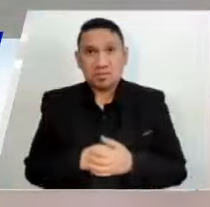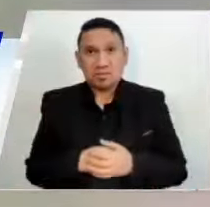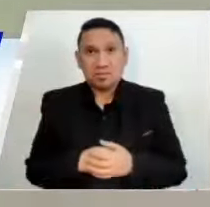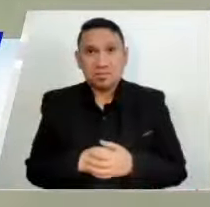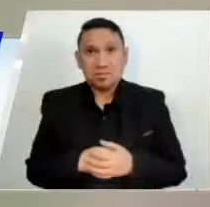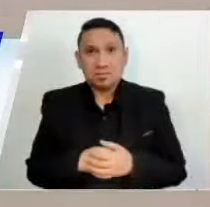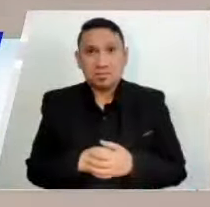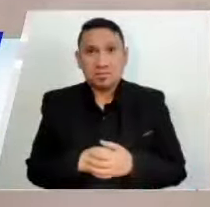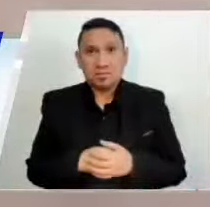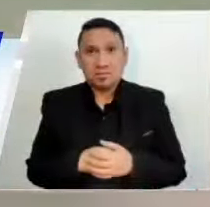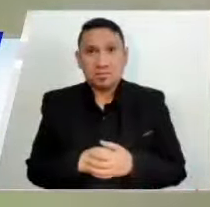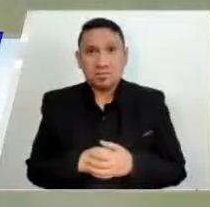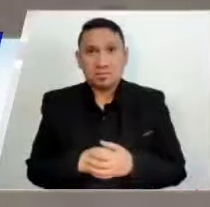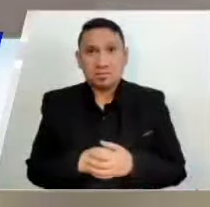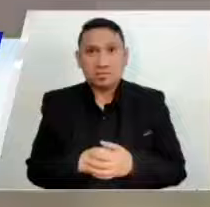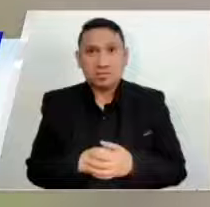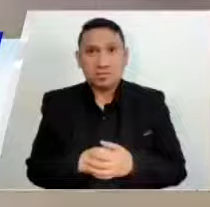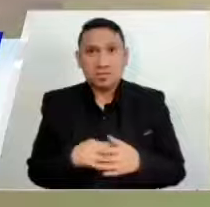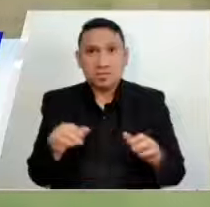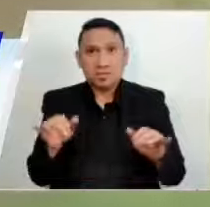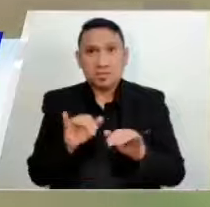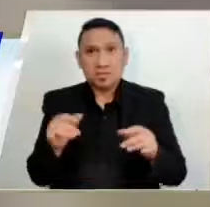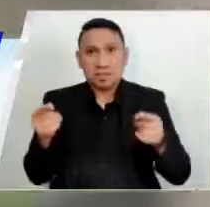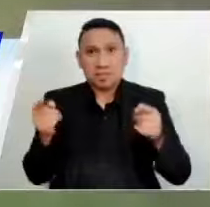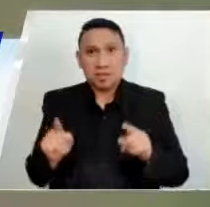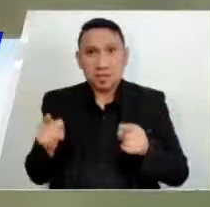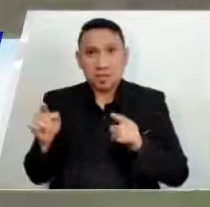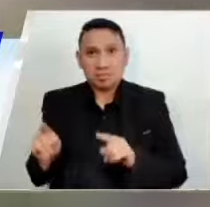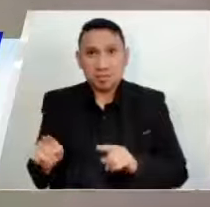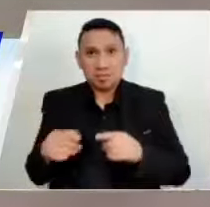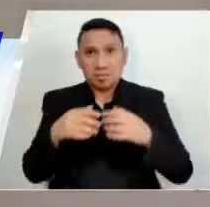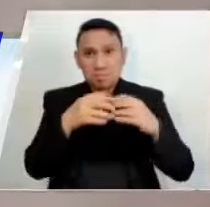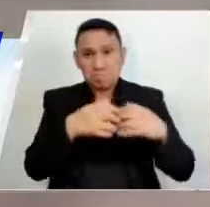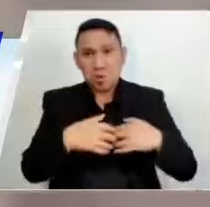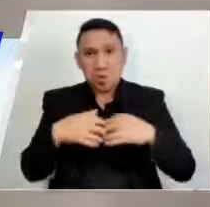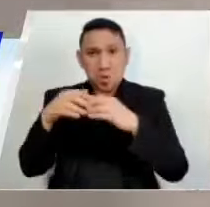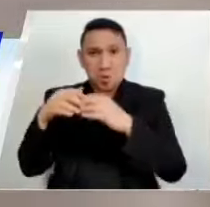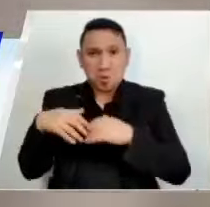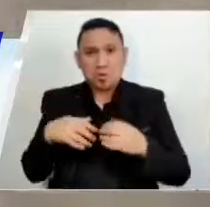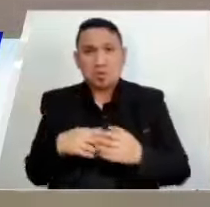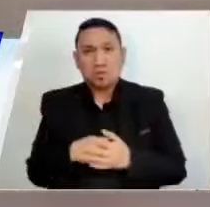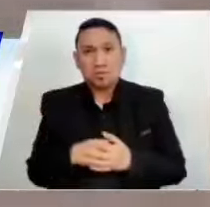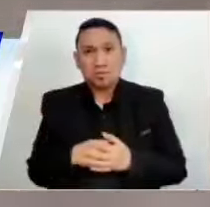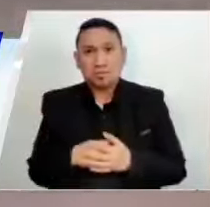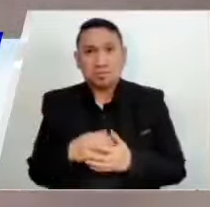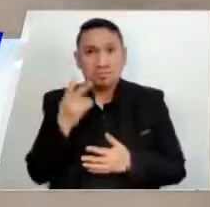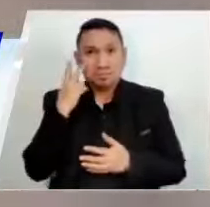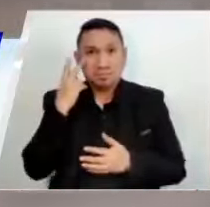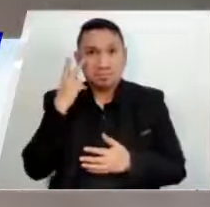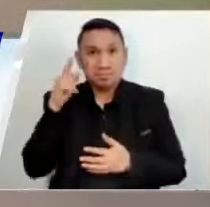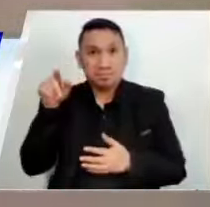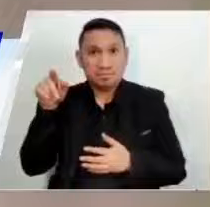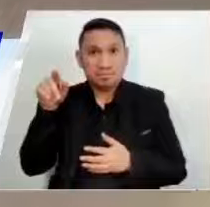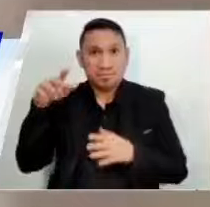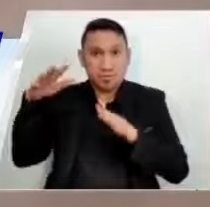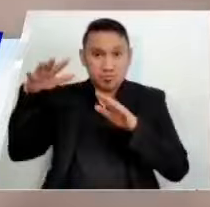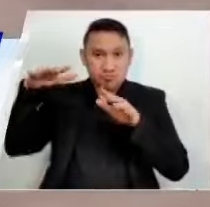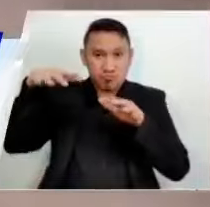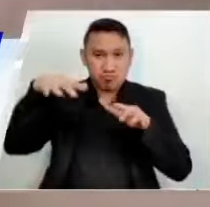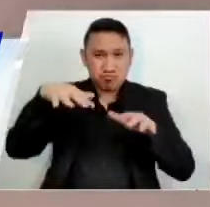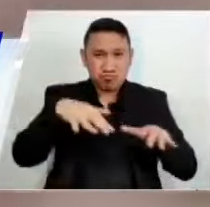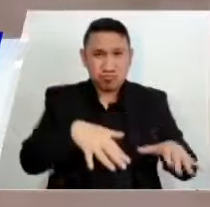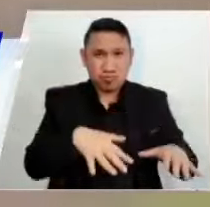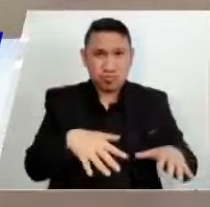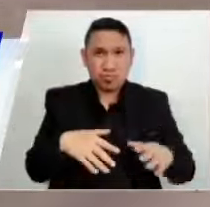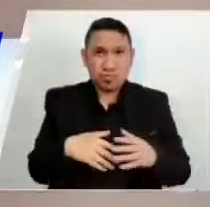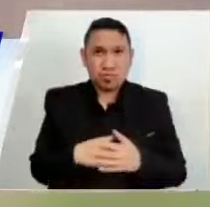rin ang nangyaring landline sa dav or province sa tabi mismo ng kalsada gumuho ang malaking bahagi ng bundok sa